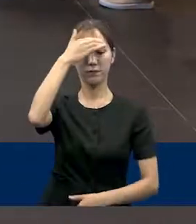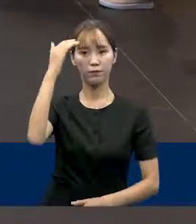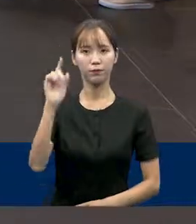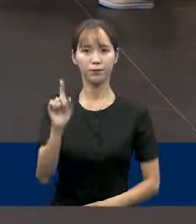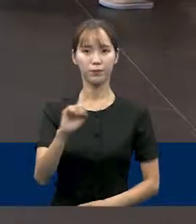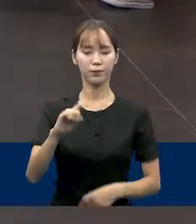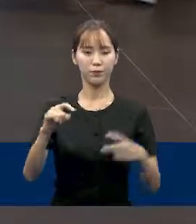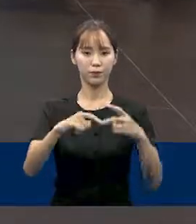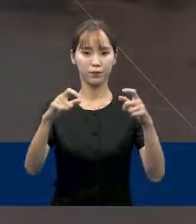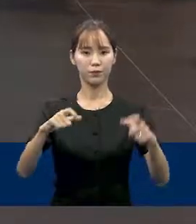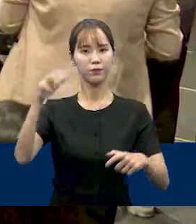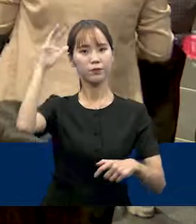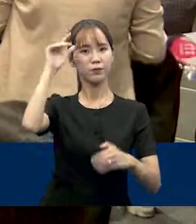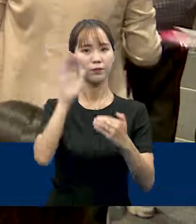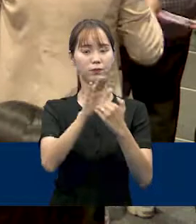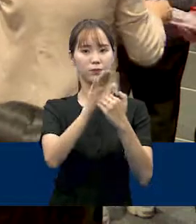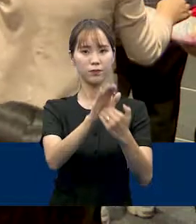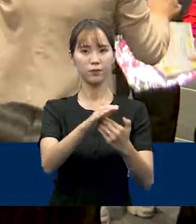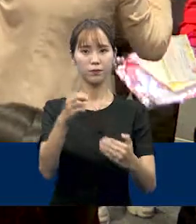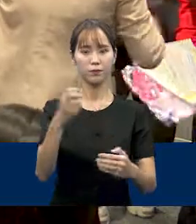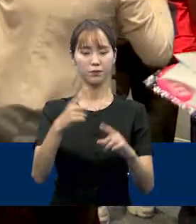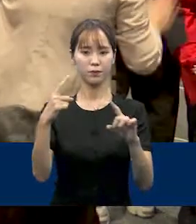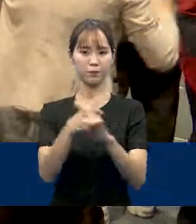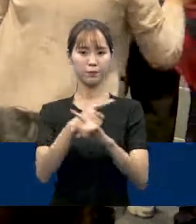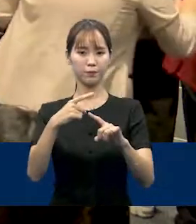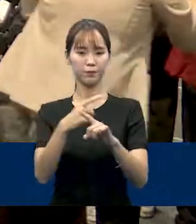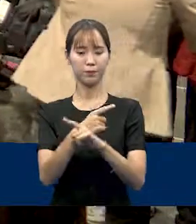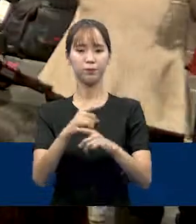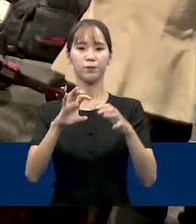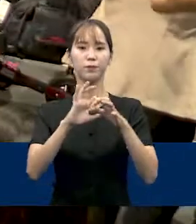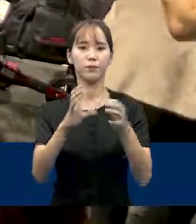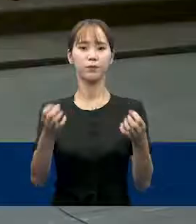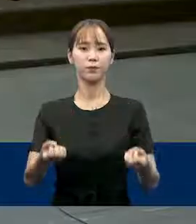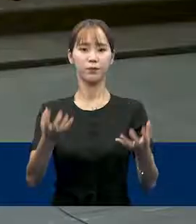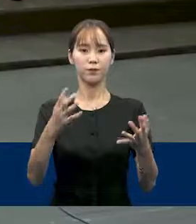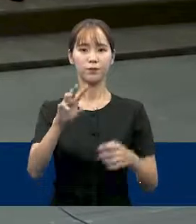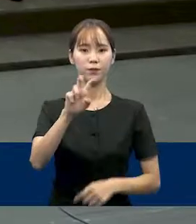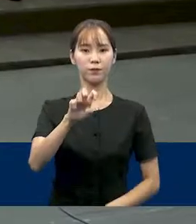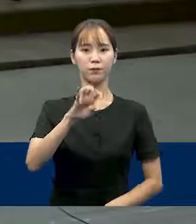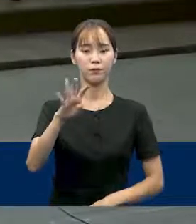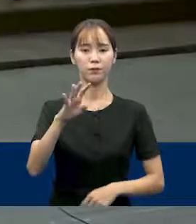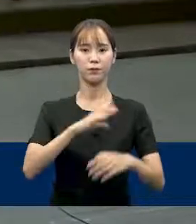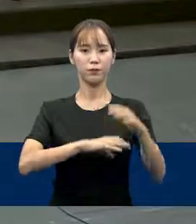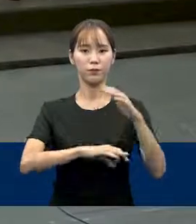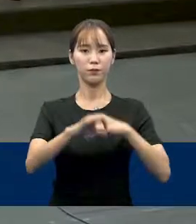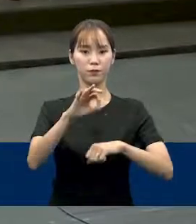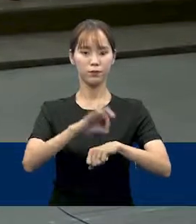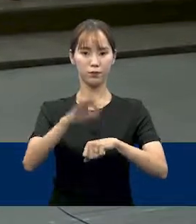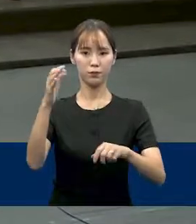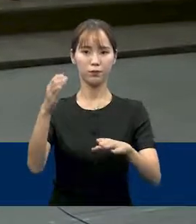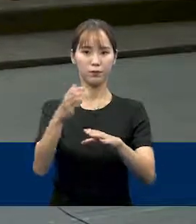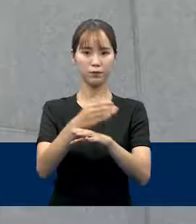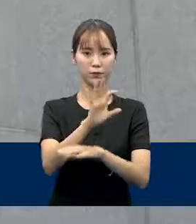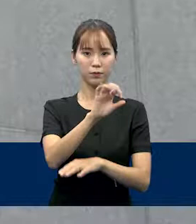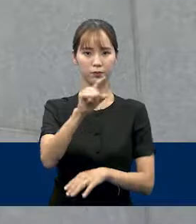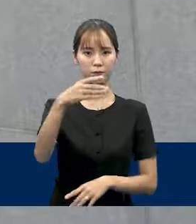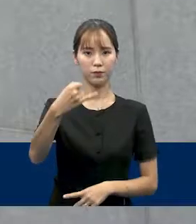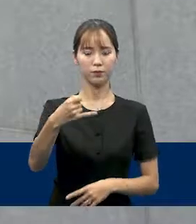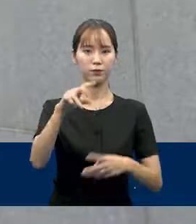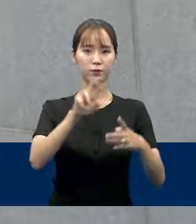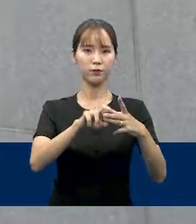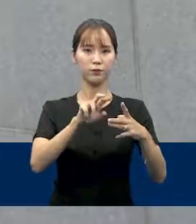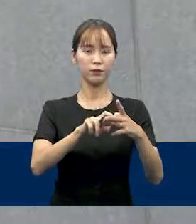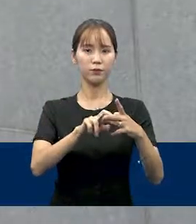청춘은 동대문 국민의 치매예방과 극복을 기원하는 행사로 24일 오전 10시부터 수림 아트센터에서